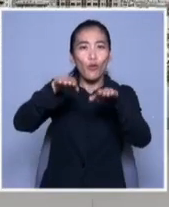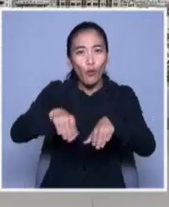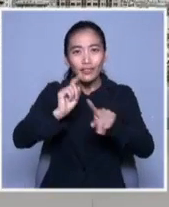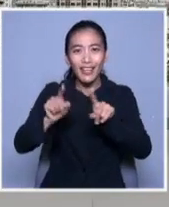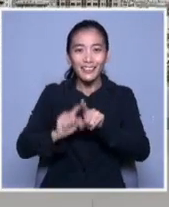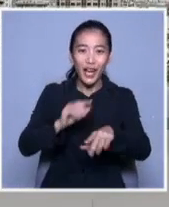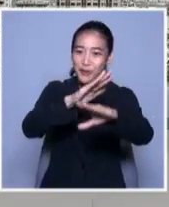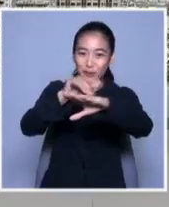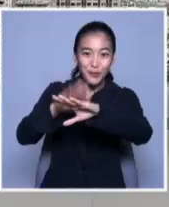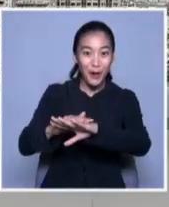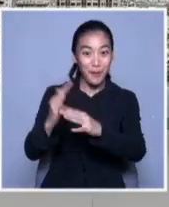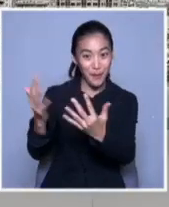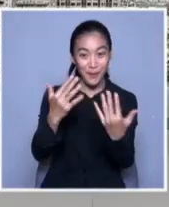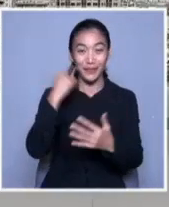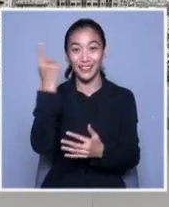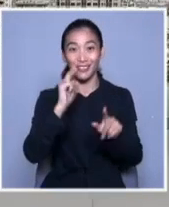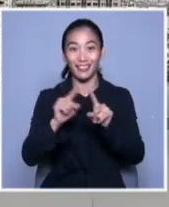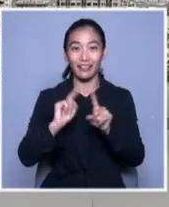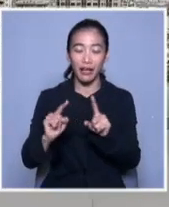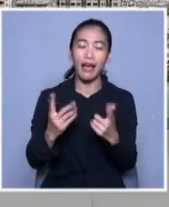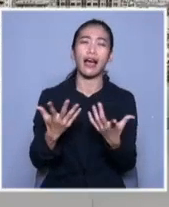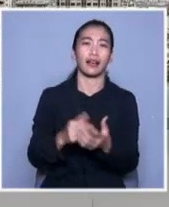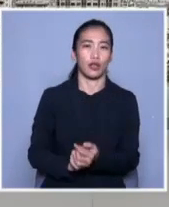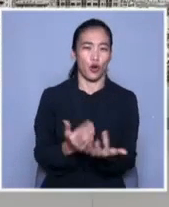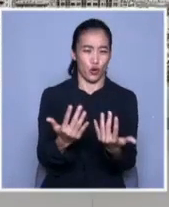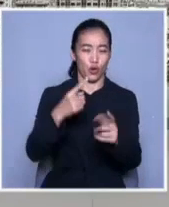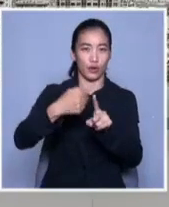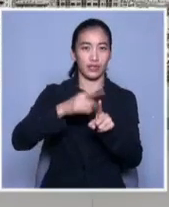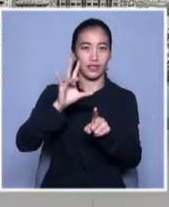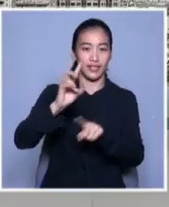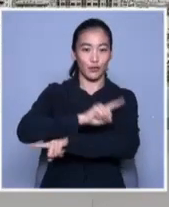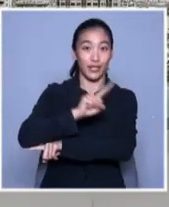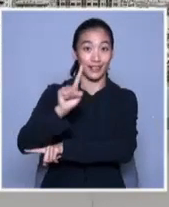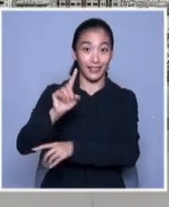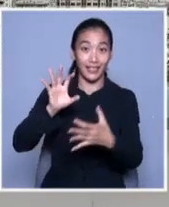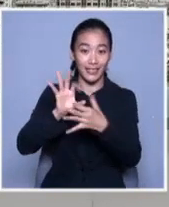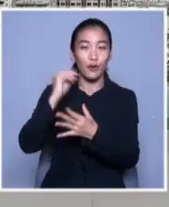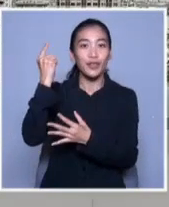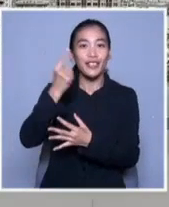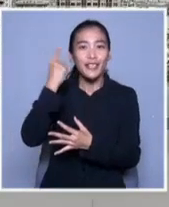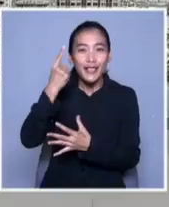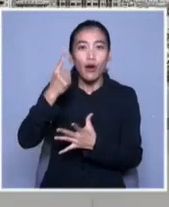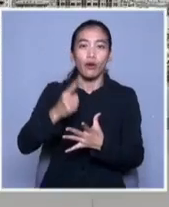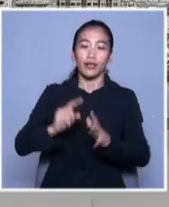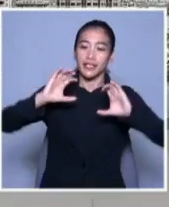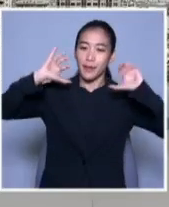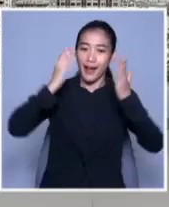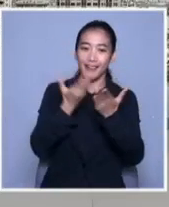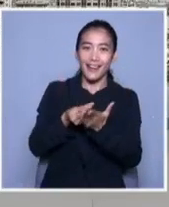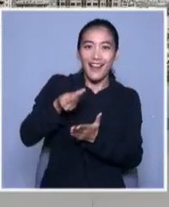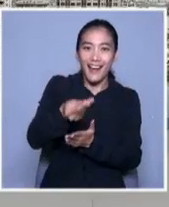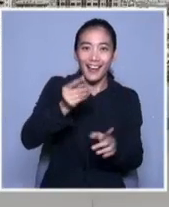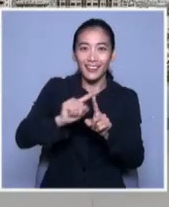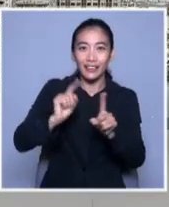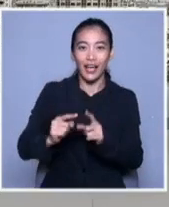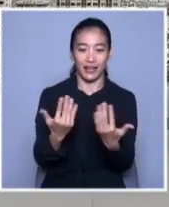ที่ยวกันเที่ยวปันสุขอันนี้ก็รอกันอยู่นะ1กรกฎาคมที่จะให้เริ่มต้นลงทะเบียนได้ ใช่ค่ะบางคนบอกรอไม่ไหวเดี๋ยวจองแพ็คเกจเองกันก่อนนะคะ